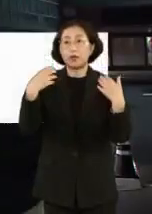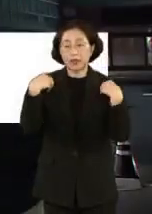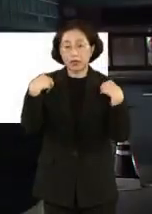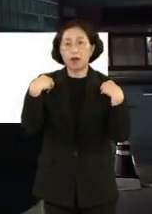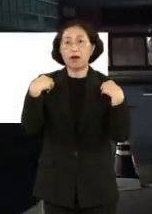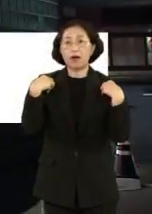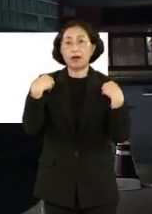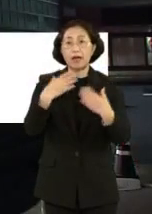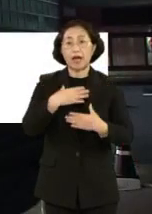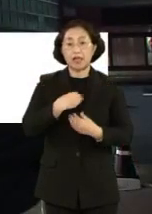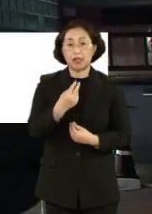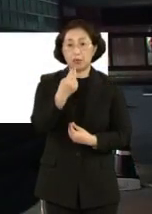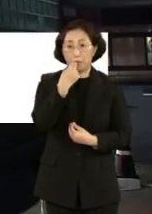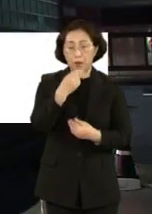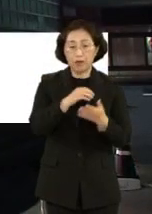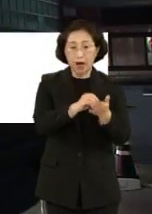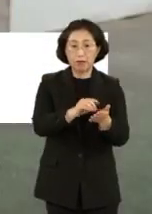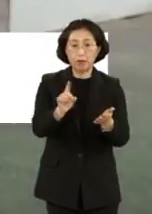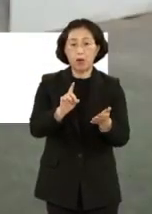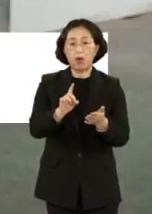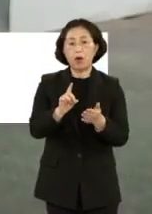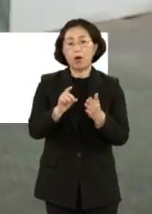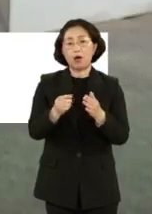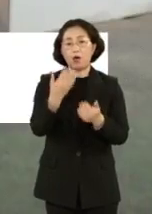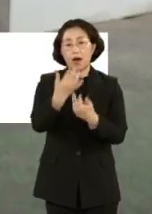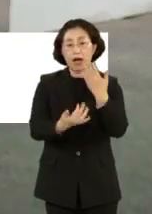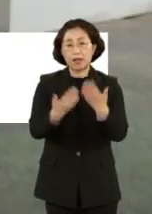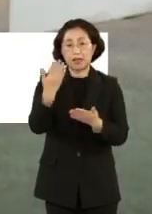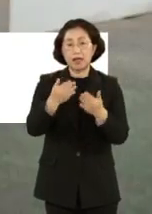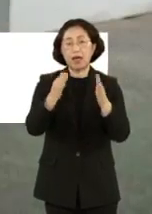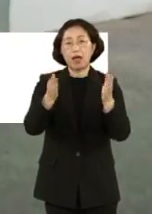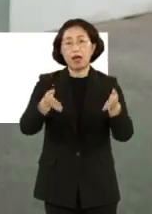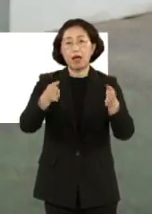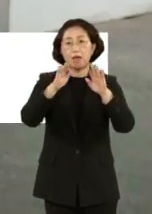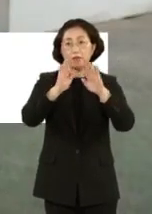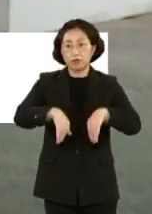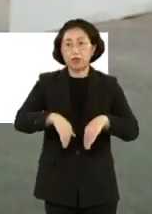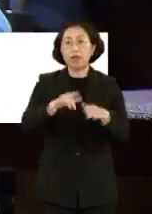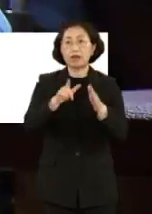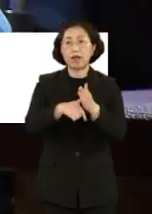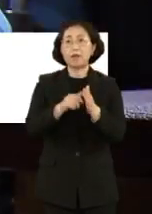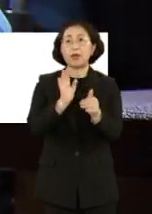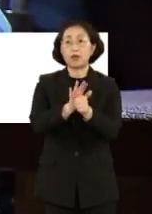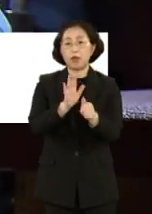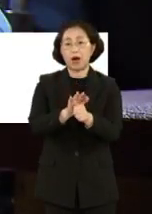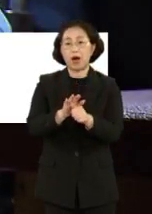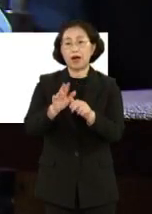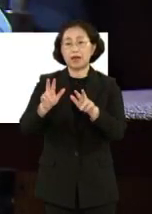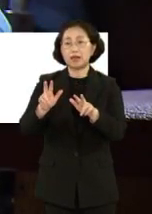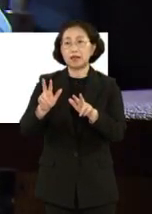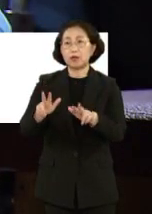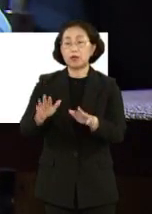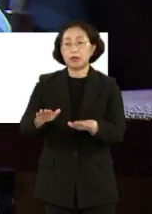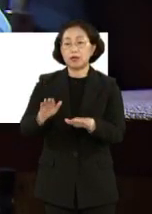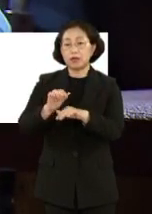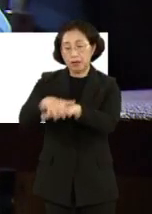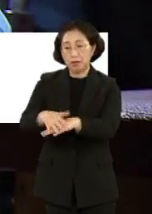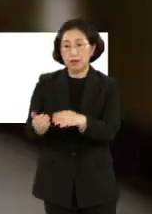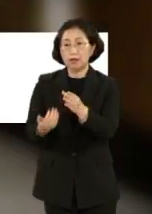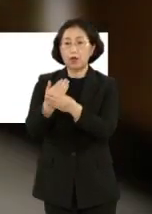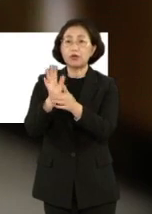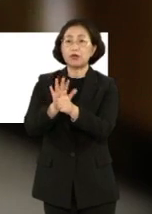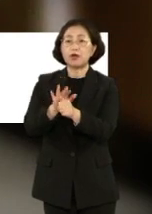든 안전보험의 경우 화재와 붕괴 사고 등이 지원 대상이고 이번처럼 압사 사고는 지원 대상이 아닙니다.